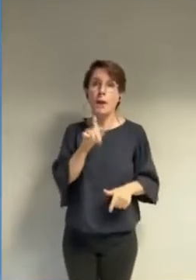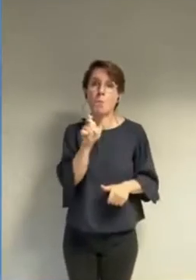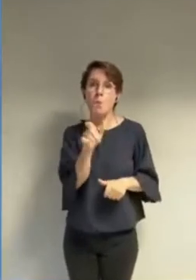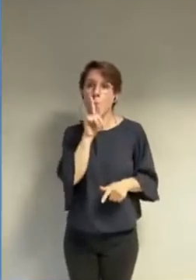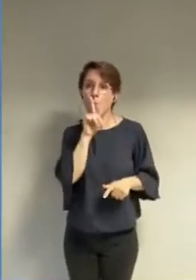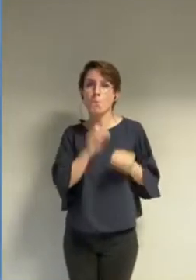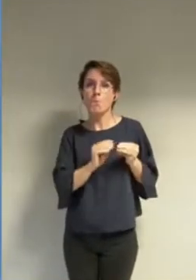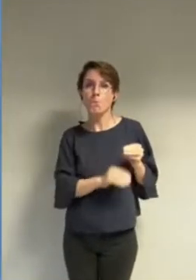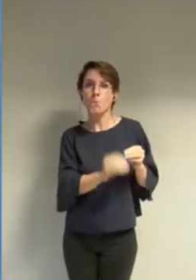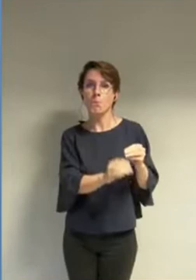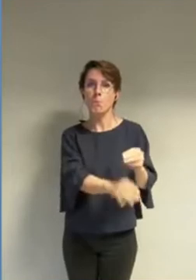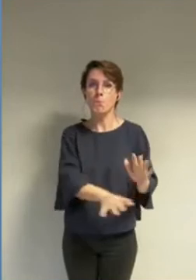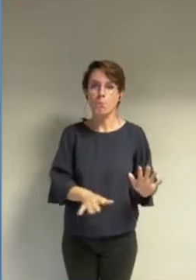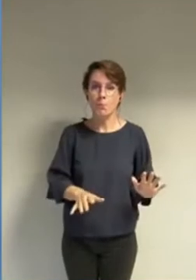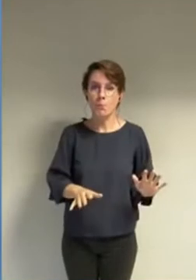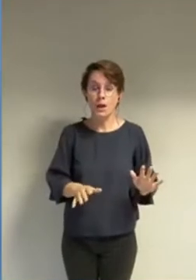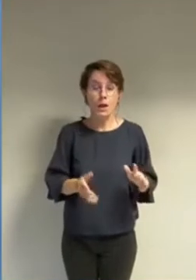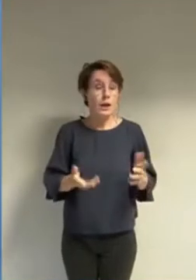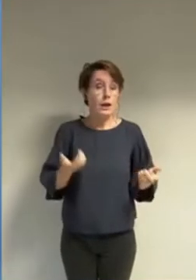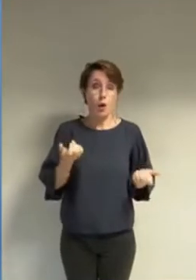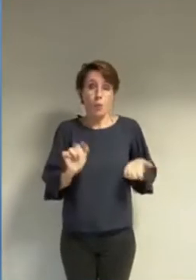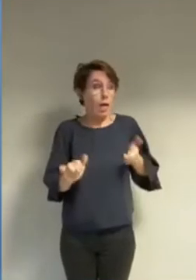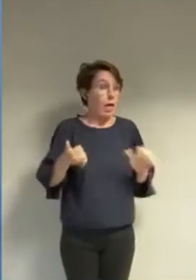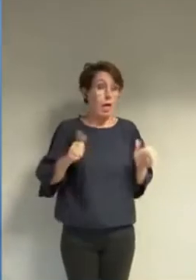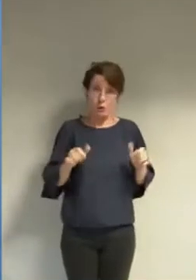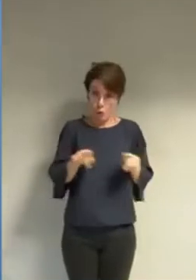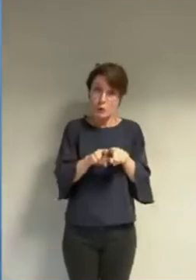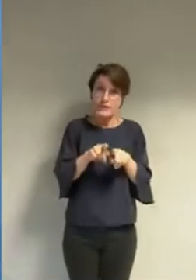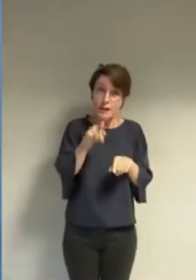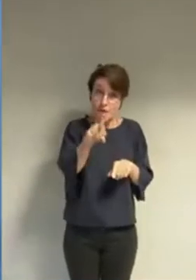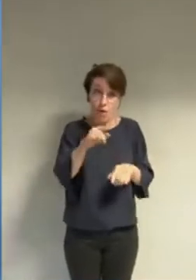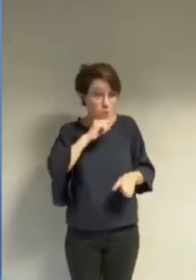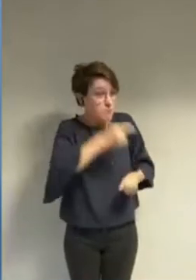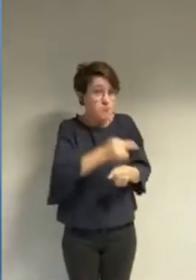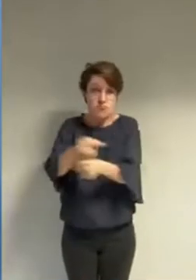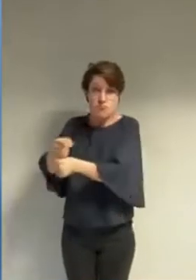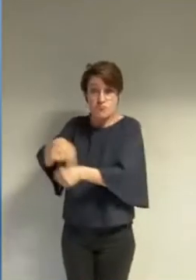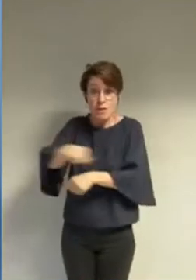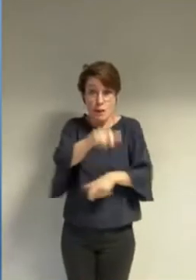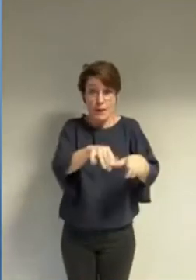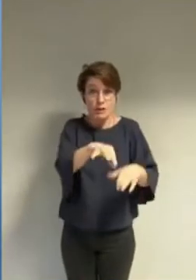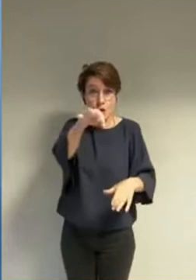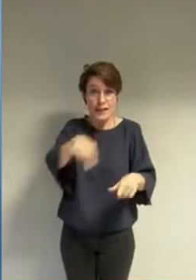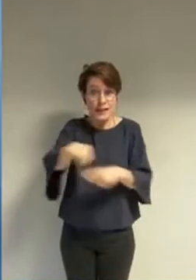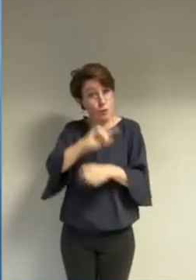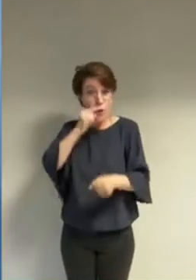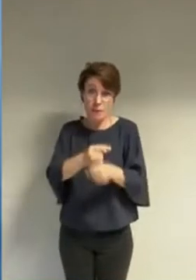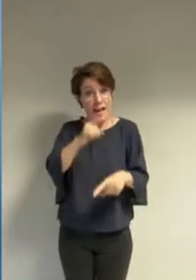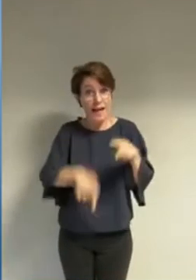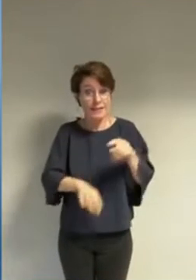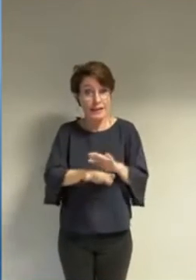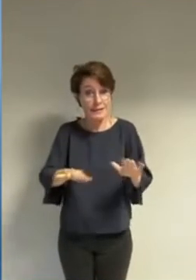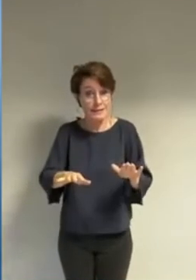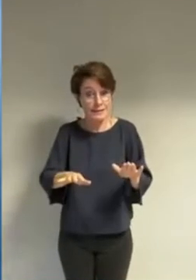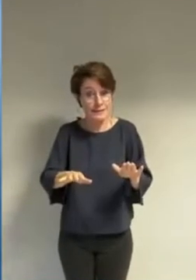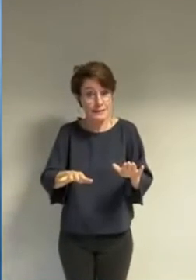Puis, c'était intenable, et vous avez même interdit aux élus, ce qui a abouti à la commission, elle s'appelle émancipation, ça ne s'invente pas, qui